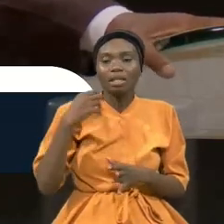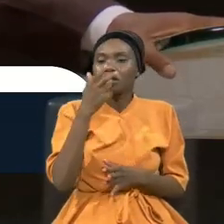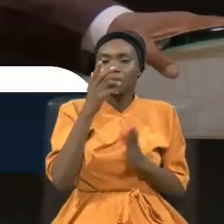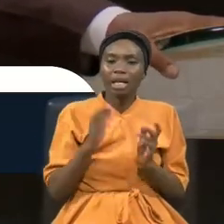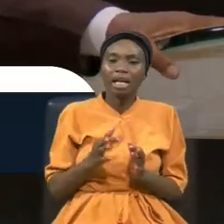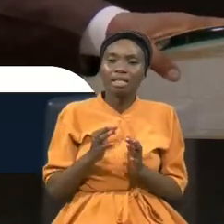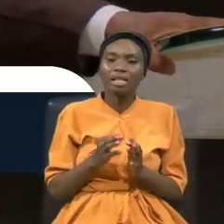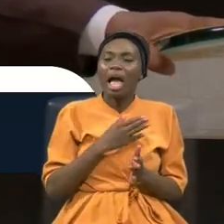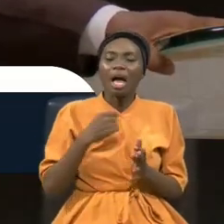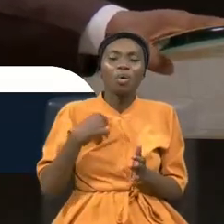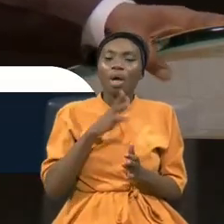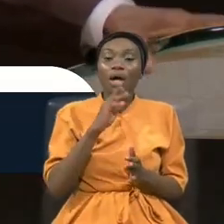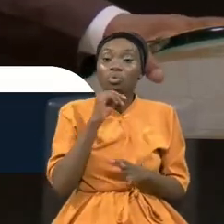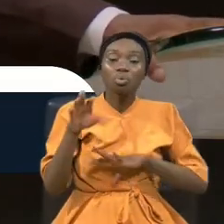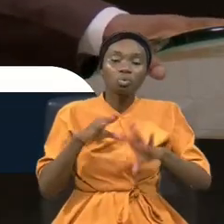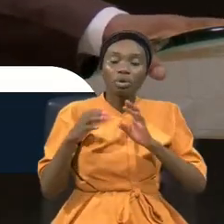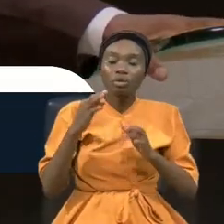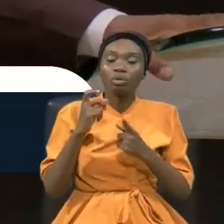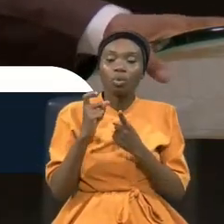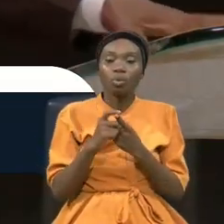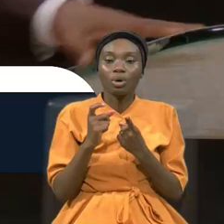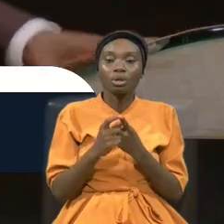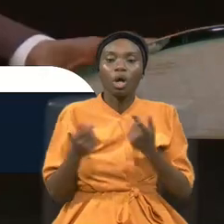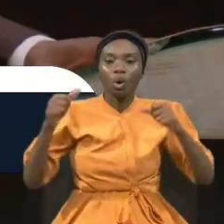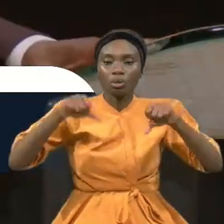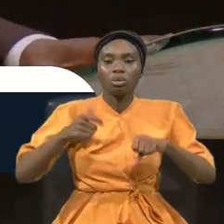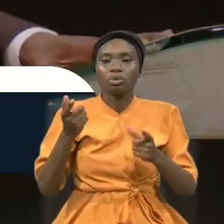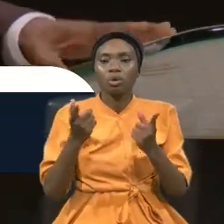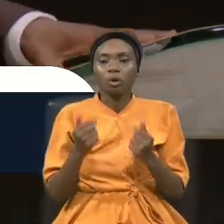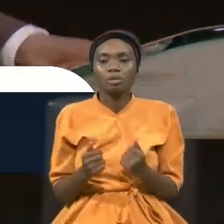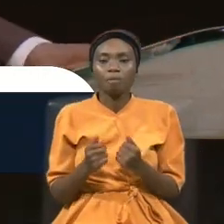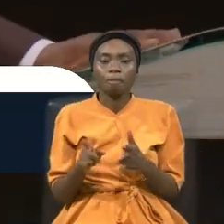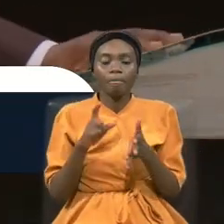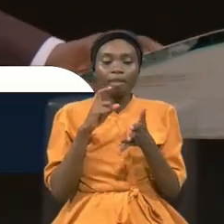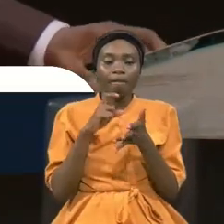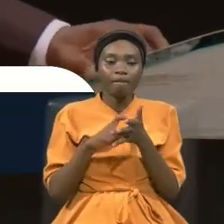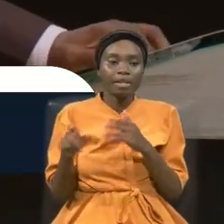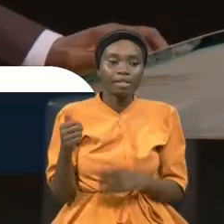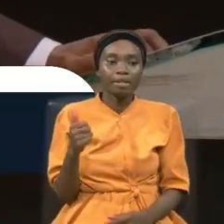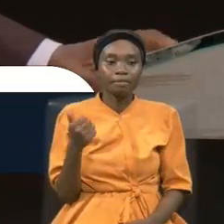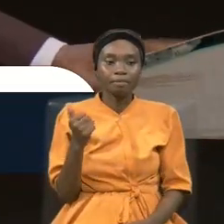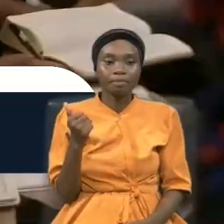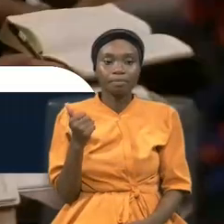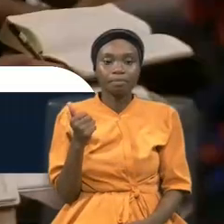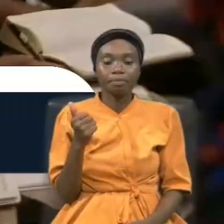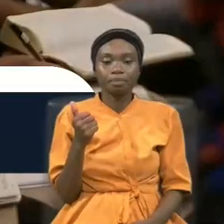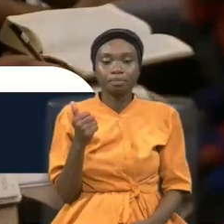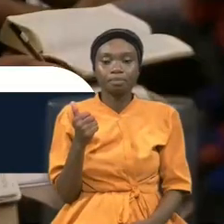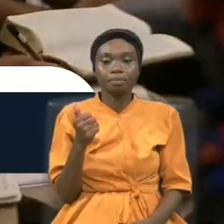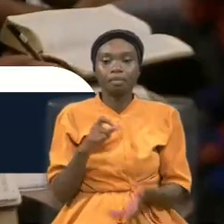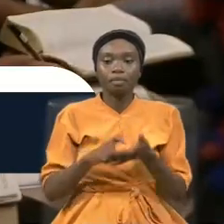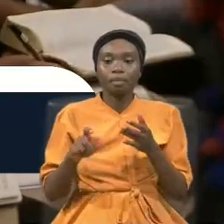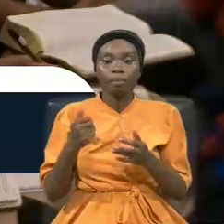sévèrement. Voyez, on est prédicateur, on fait ceci, cela, on ne pratique pas la parole, il y aura la condamnation. Verset 10